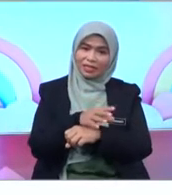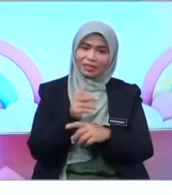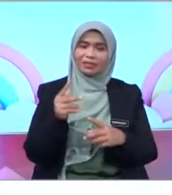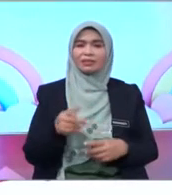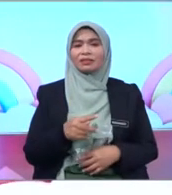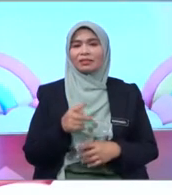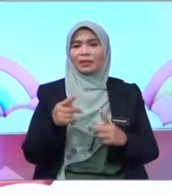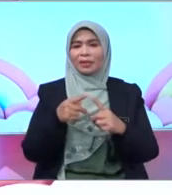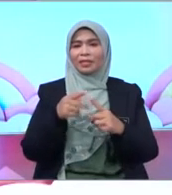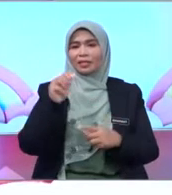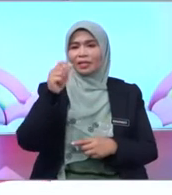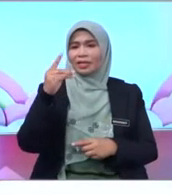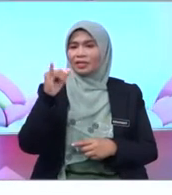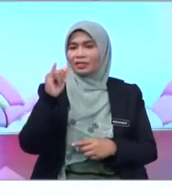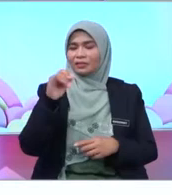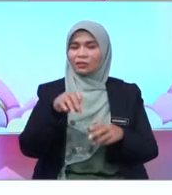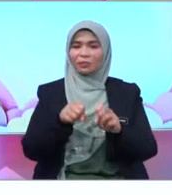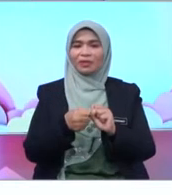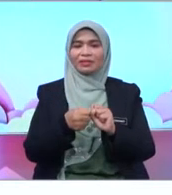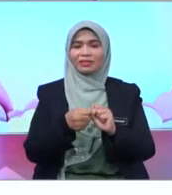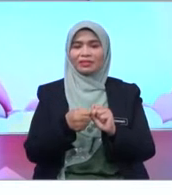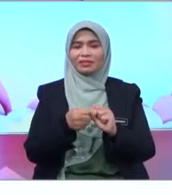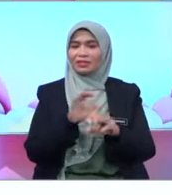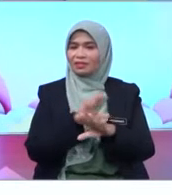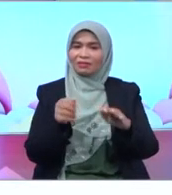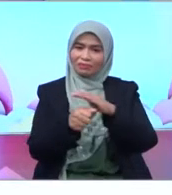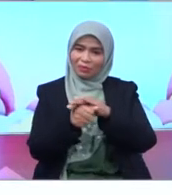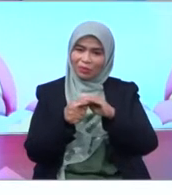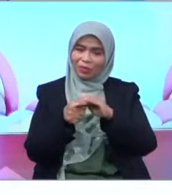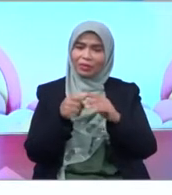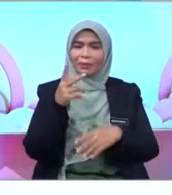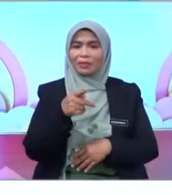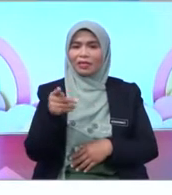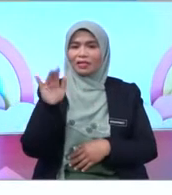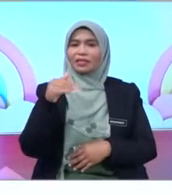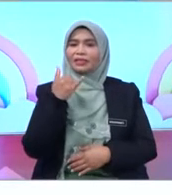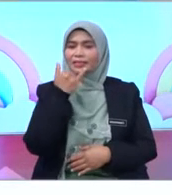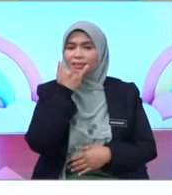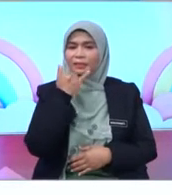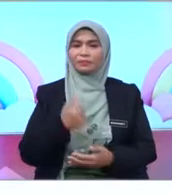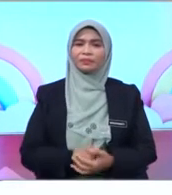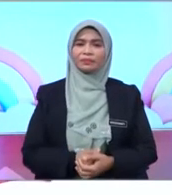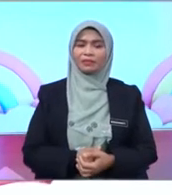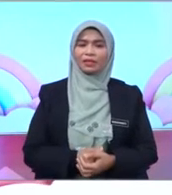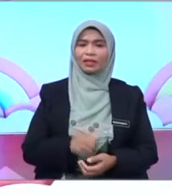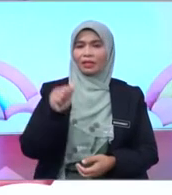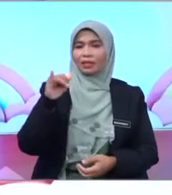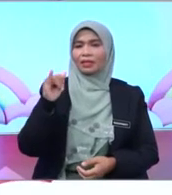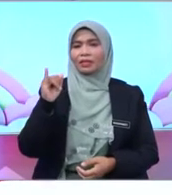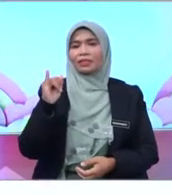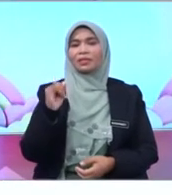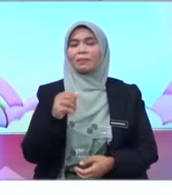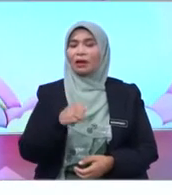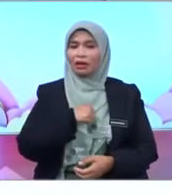menyuntik menyembunyikan perkara yang salah oke dan akhir sekali Adi mengakui